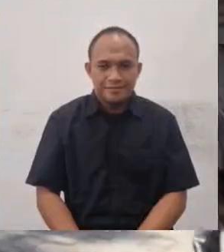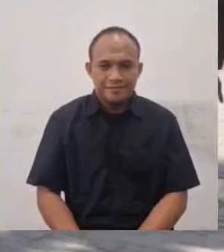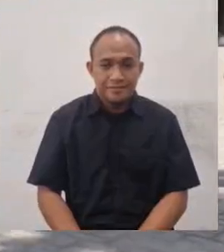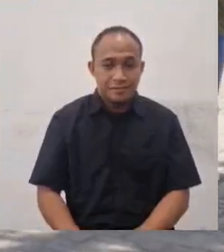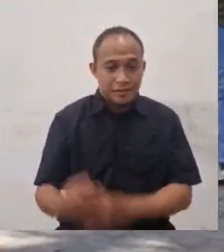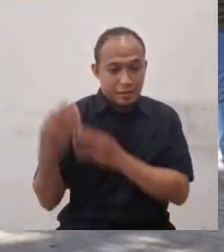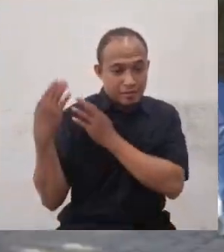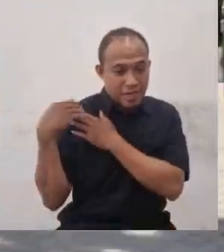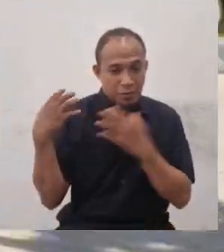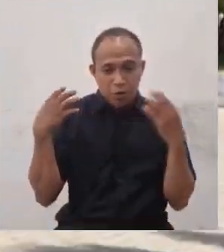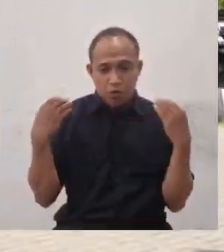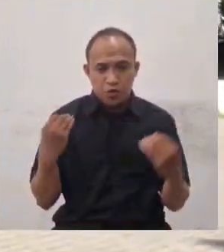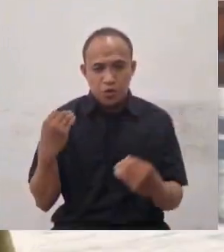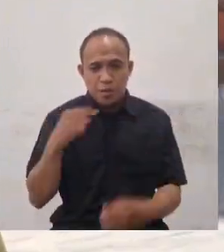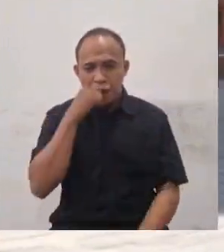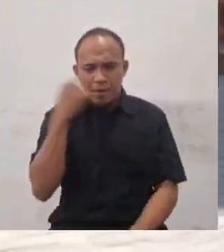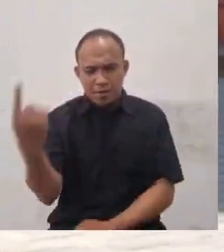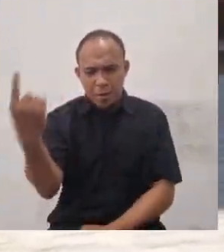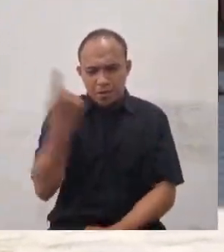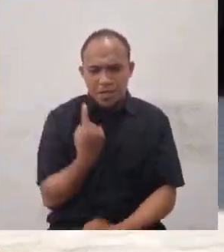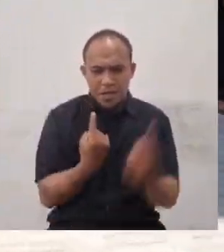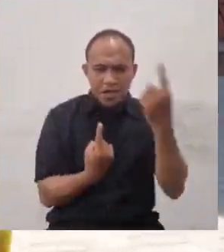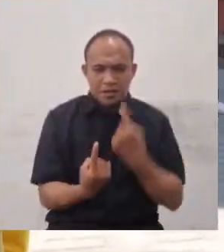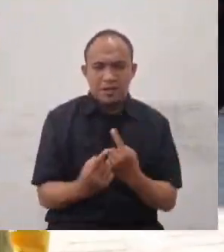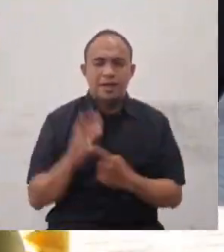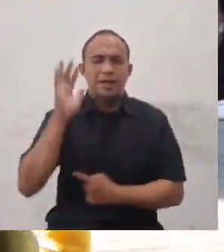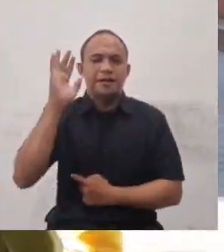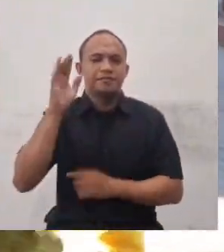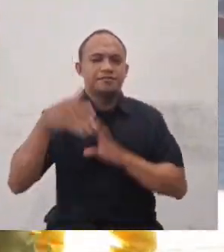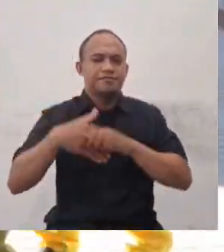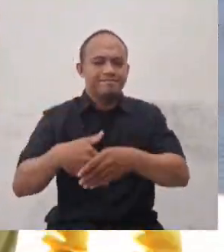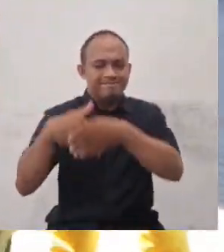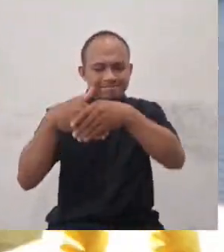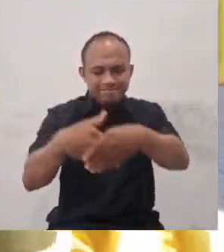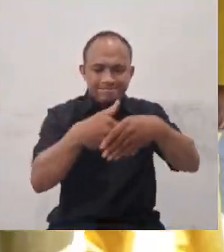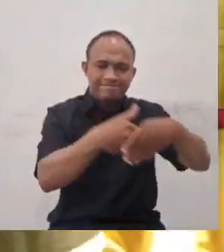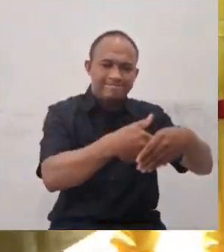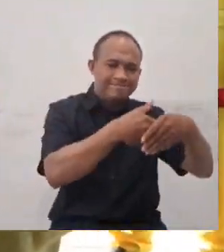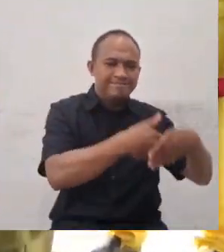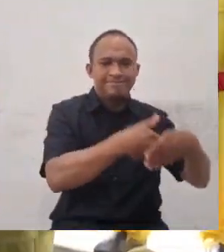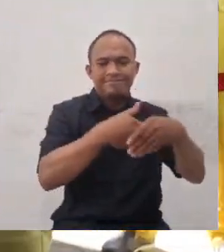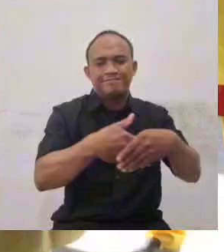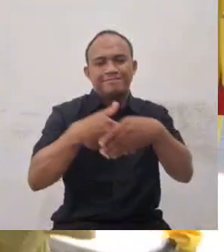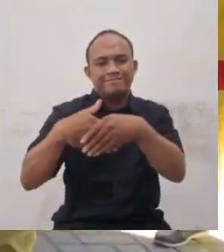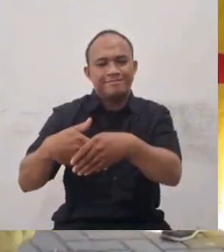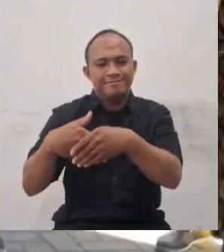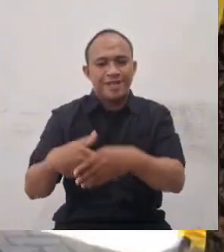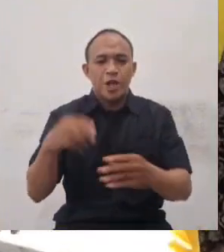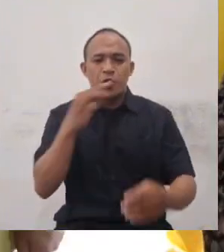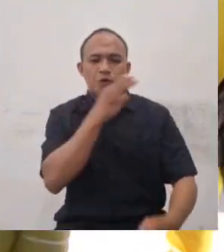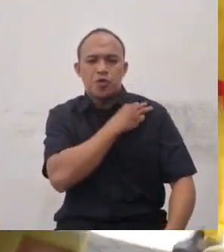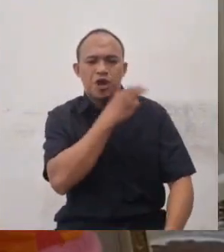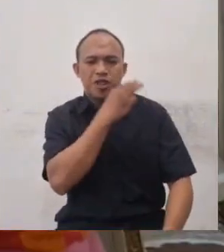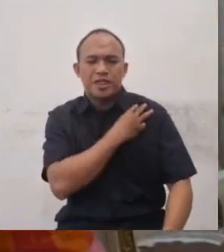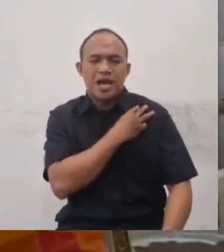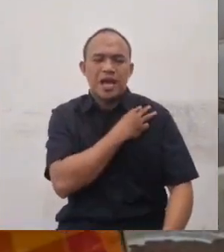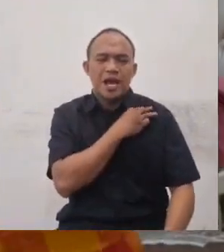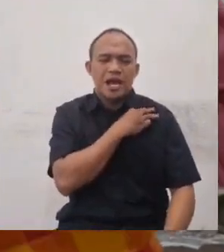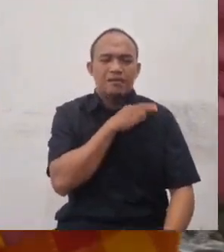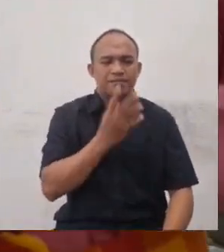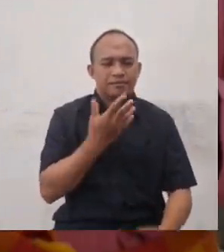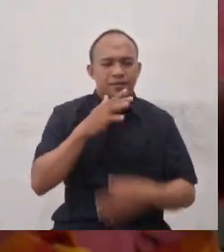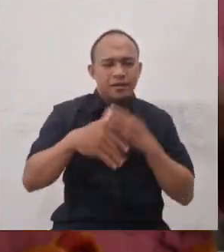Penjabat Gubernur Gorontalo Rudy Salahuddin menghadiri prosesi adat Mopo Tolungo, Wali Kota Gorontalo